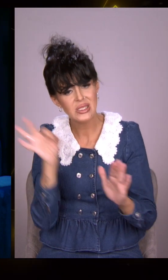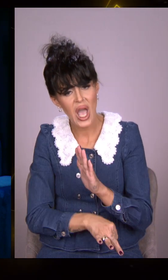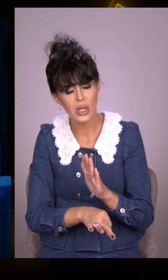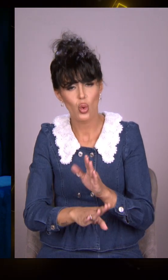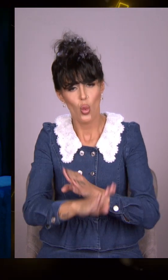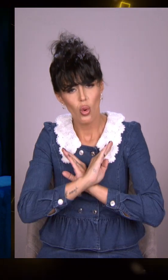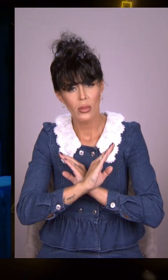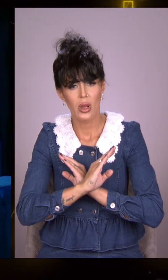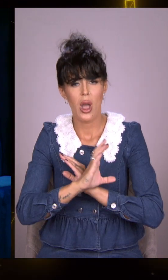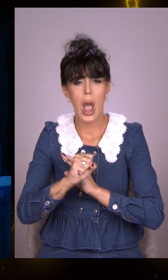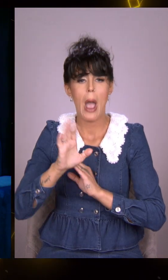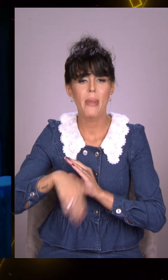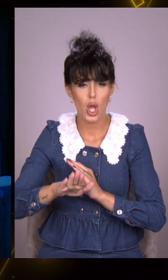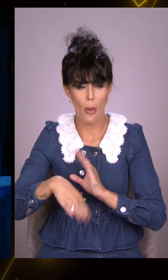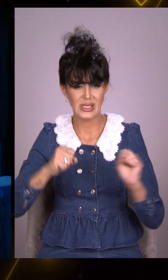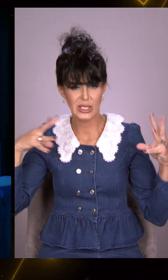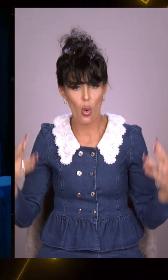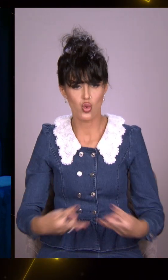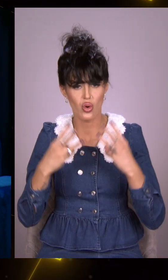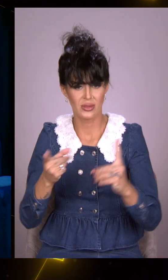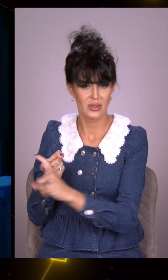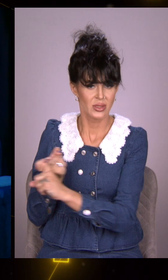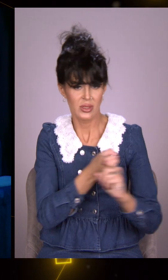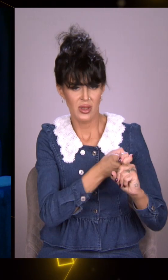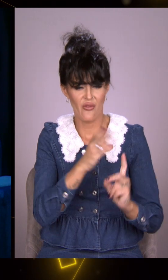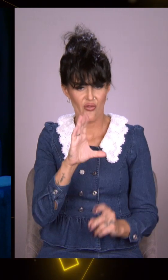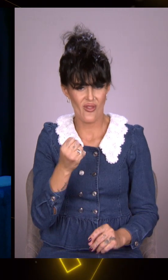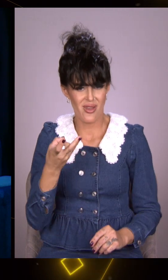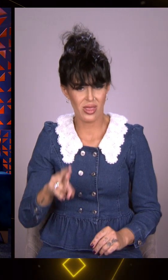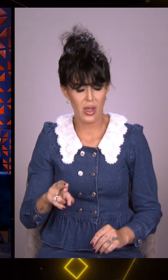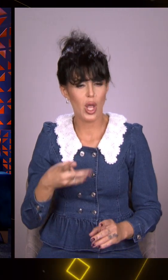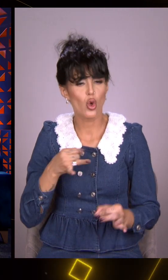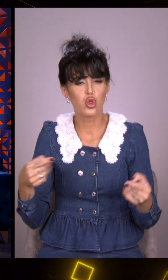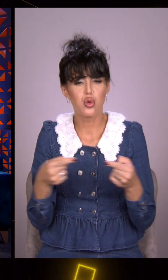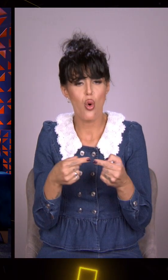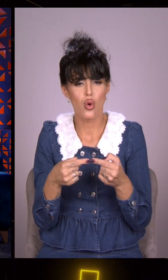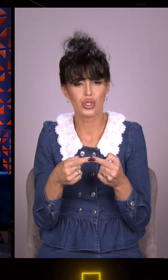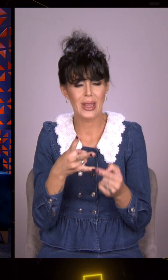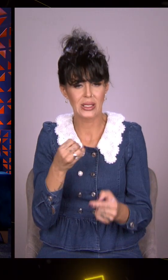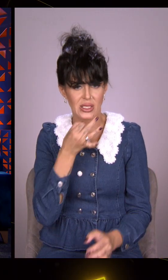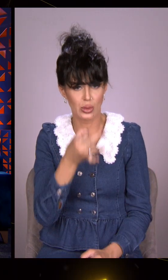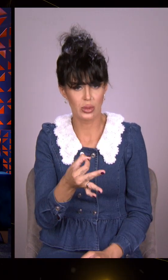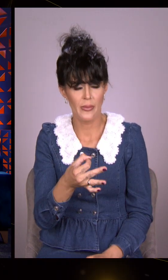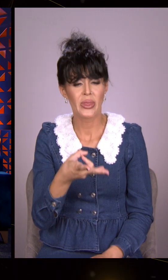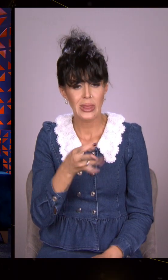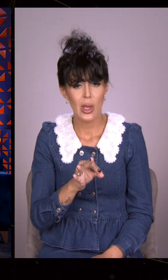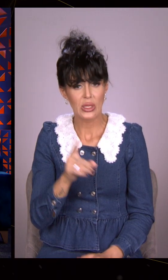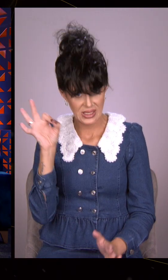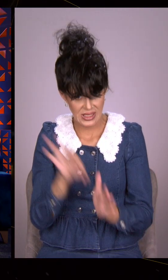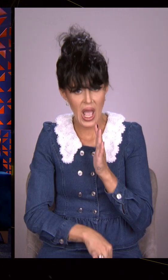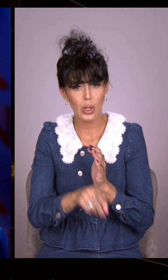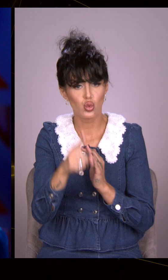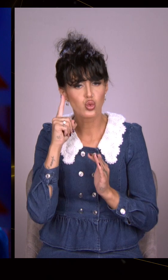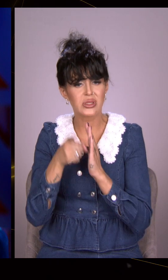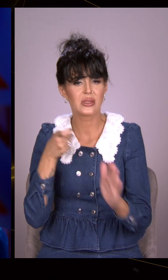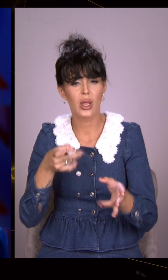вбили, а потім вона загорілася від Вані? Ну, не скажу я. Ви одразу дізналися, що сталося?